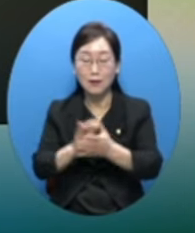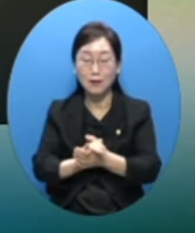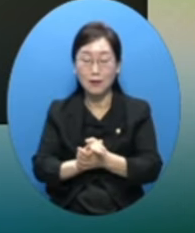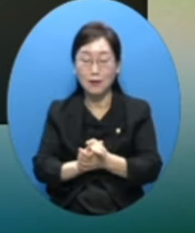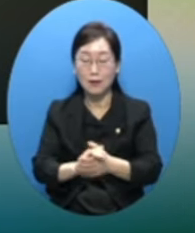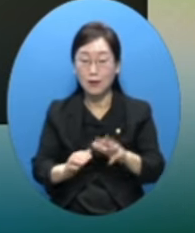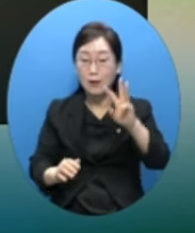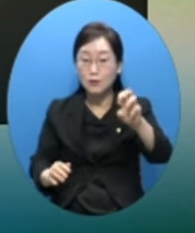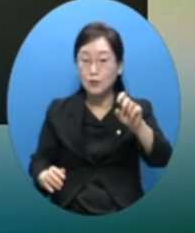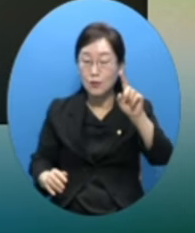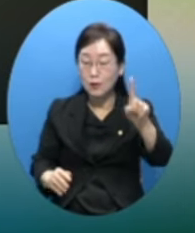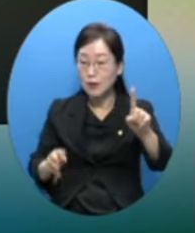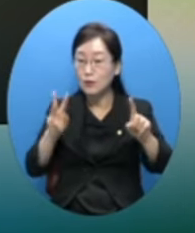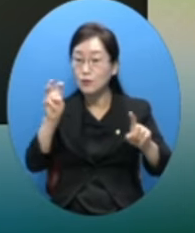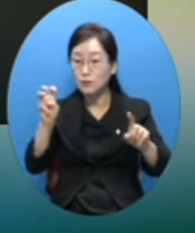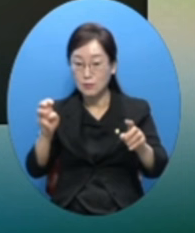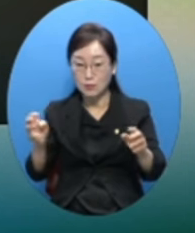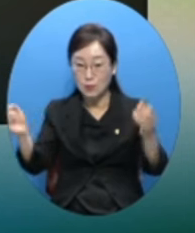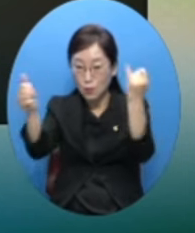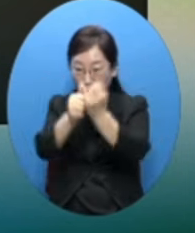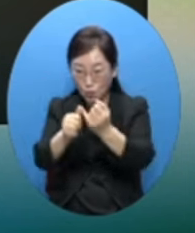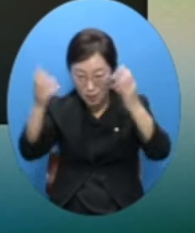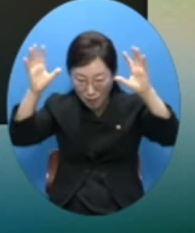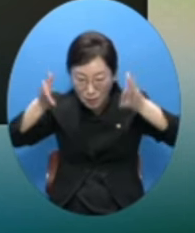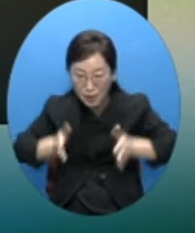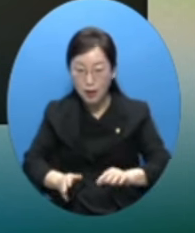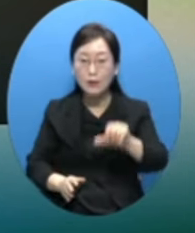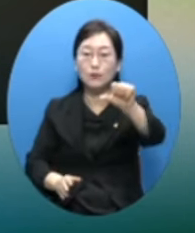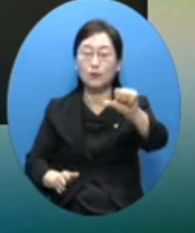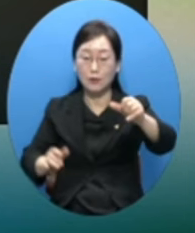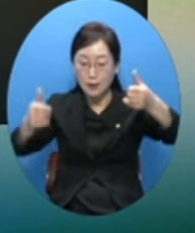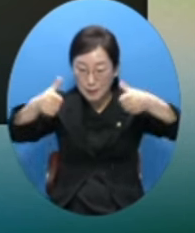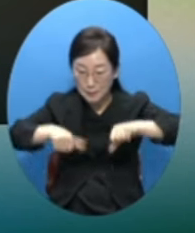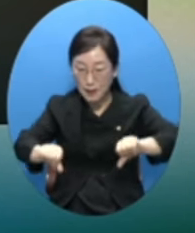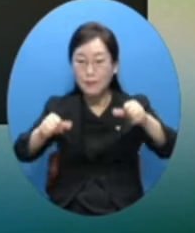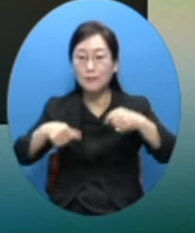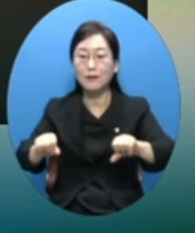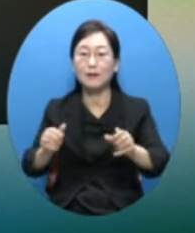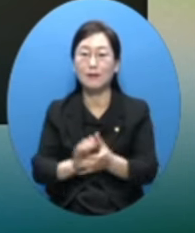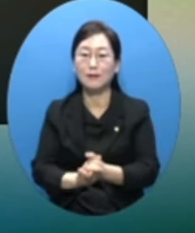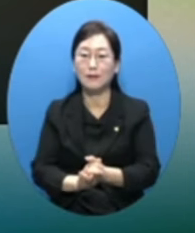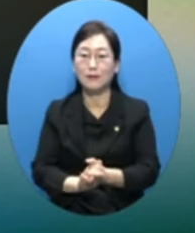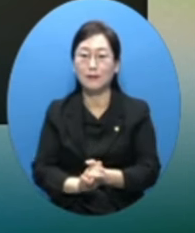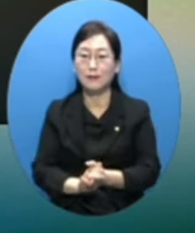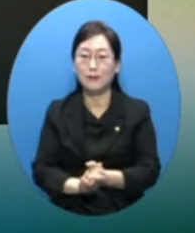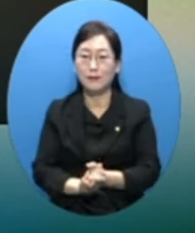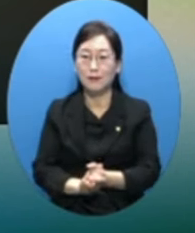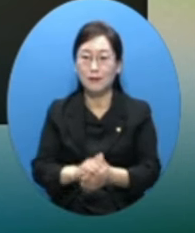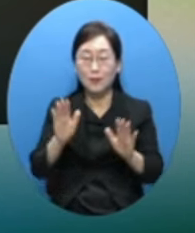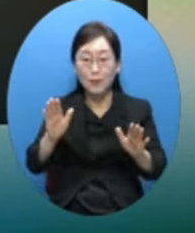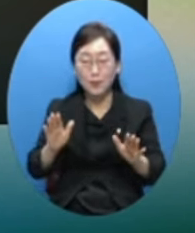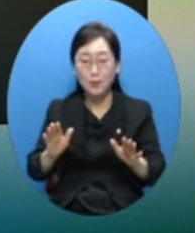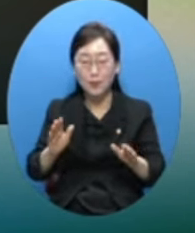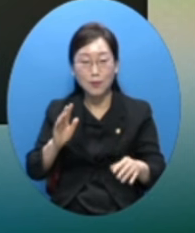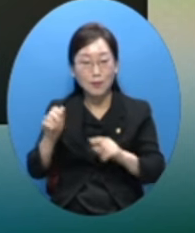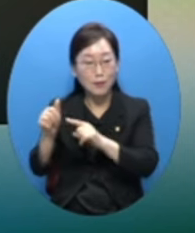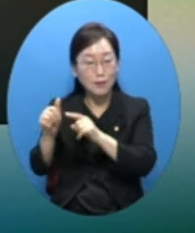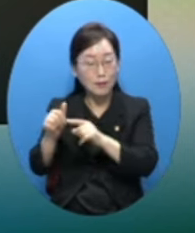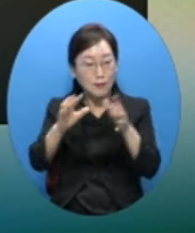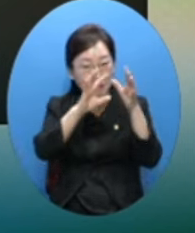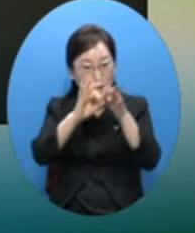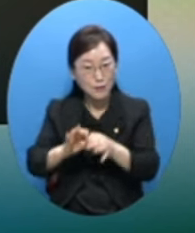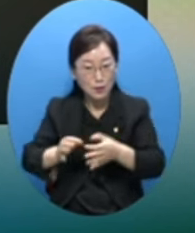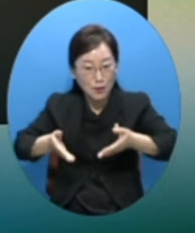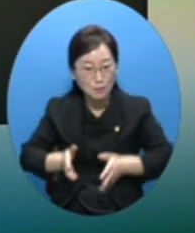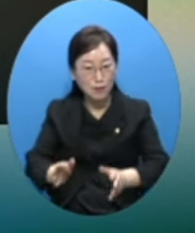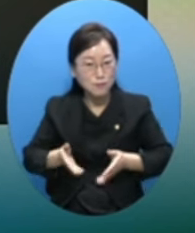31살, 30살짜리가 다섯을 낳았으니 이제부터 한 부인이 45살 때까지 계속 낳으면